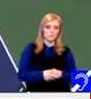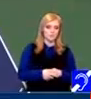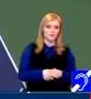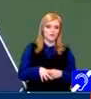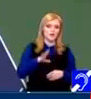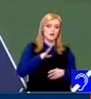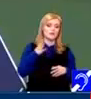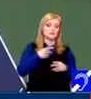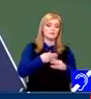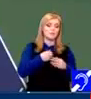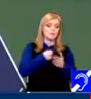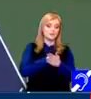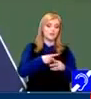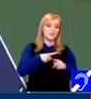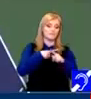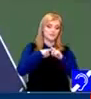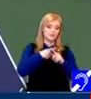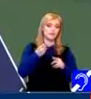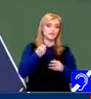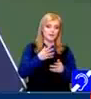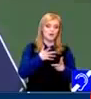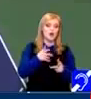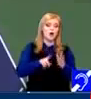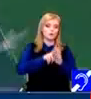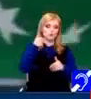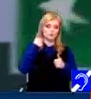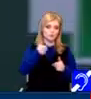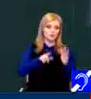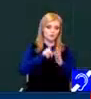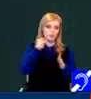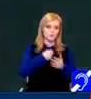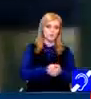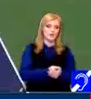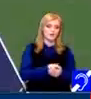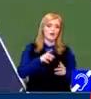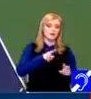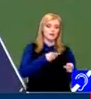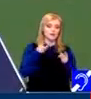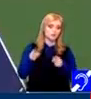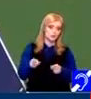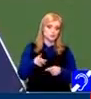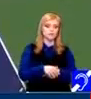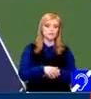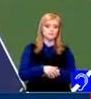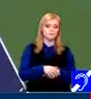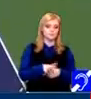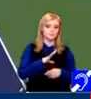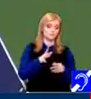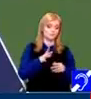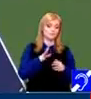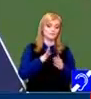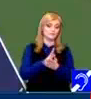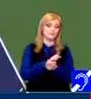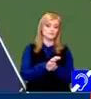Sfertul de finală contra croatei Martic a început bine pentru Simona. Numărul 1 mondial și-a trecut în cont break-ul, consolidat imediat